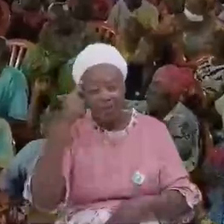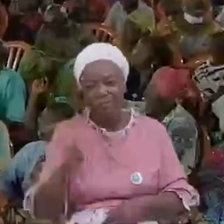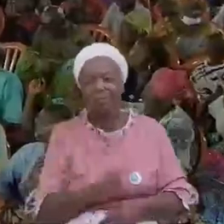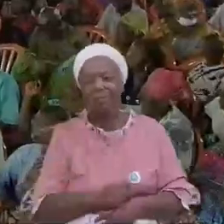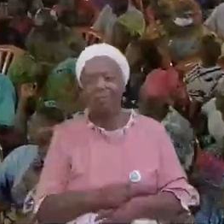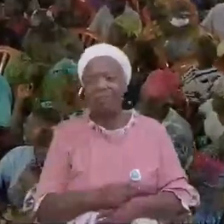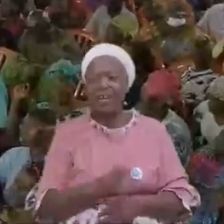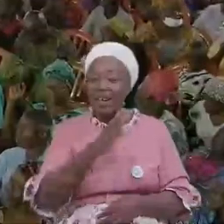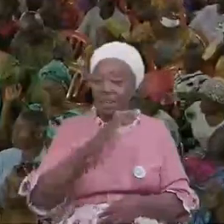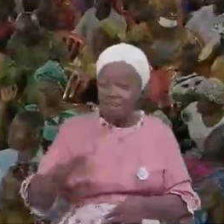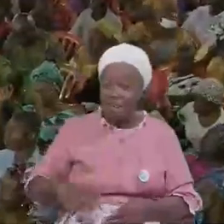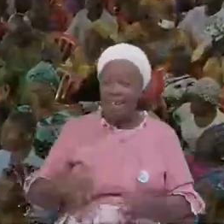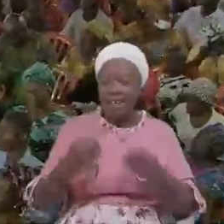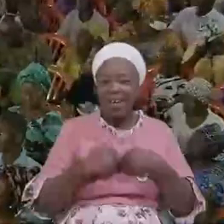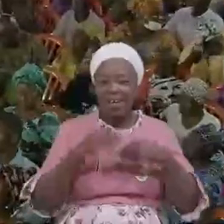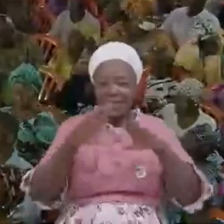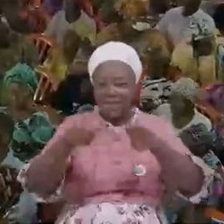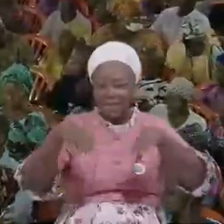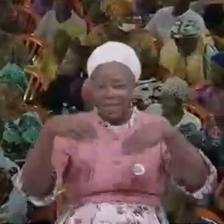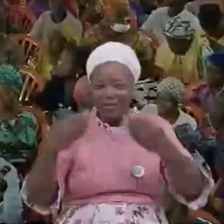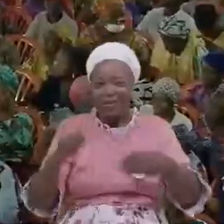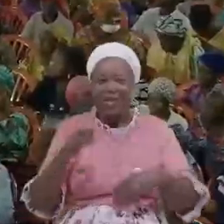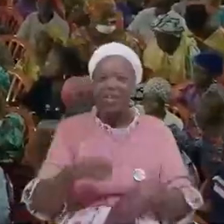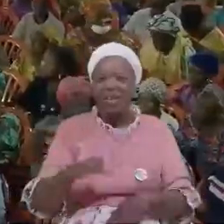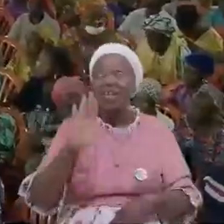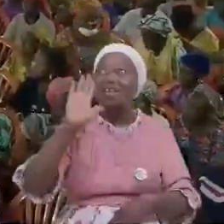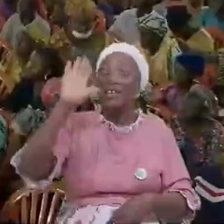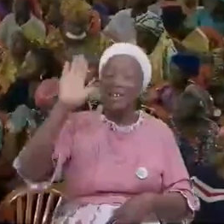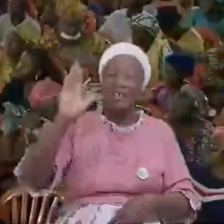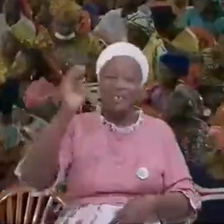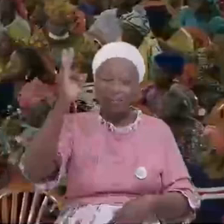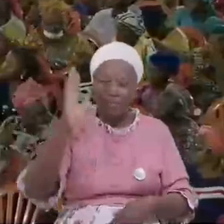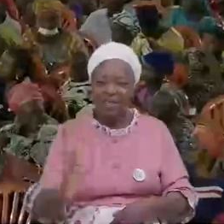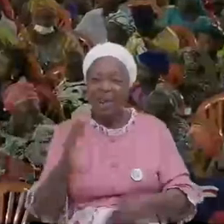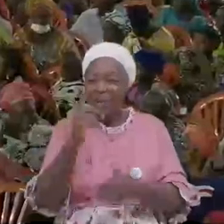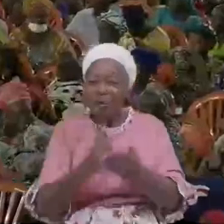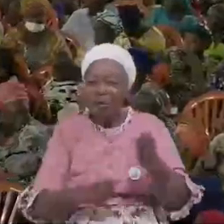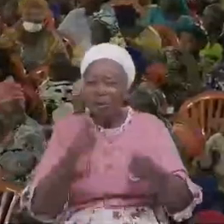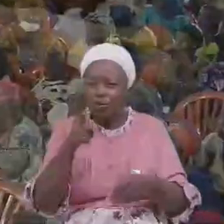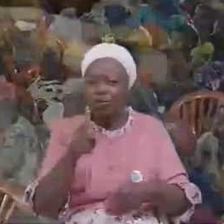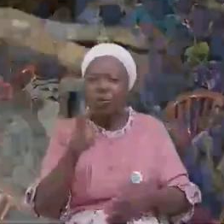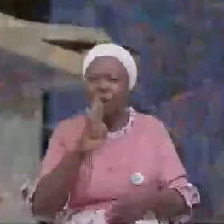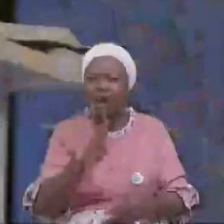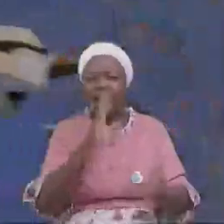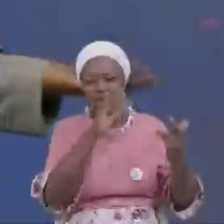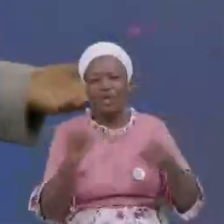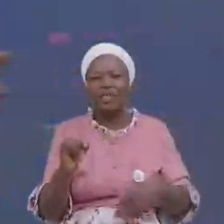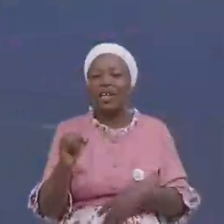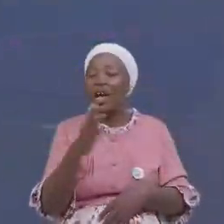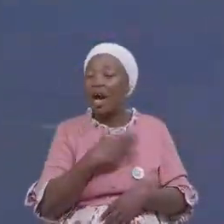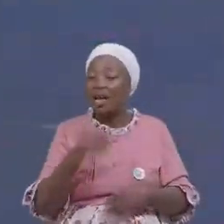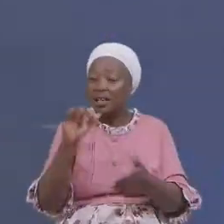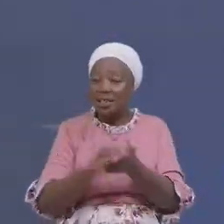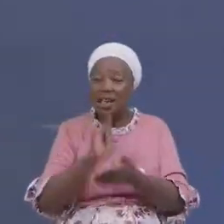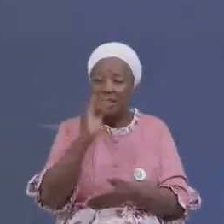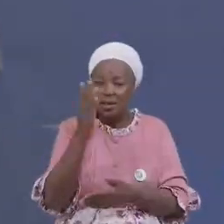Christ a donné à ses ministres ce que vous espérez. Et c'est pourquoi